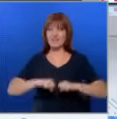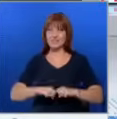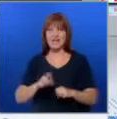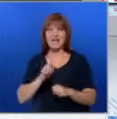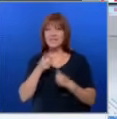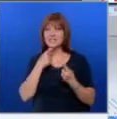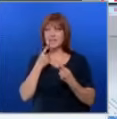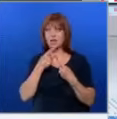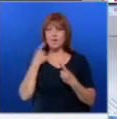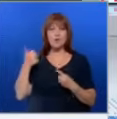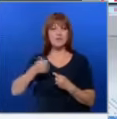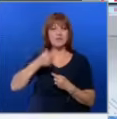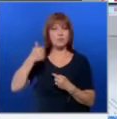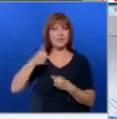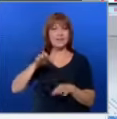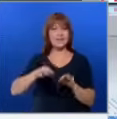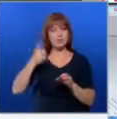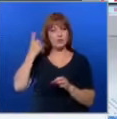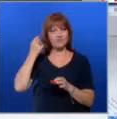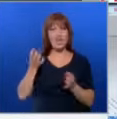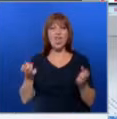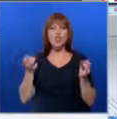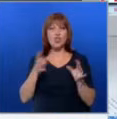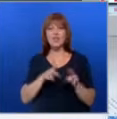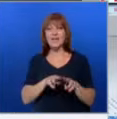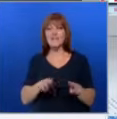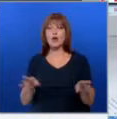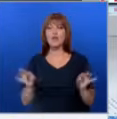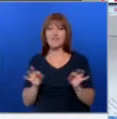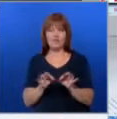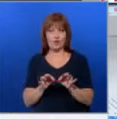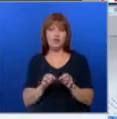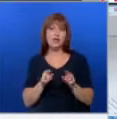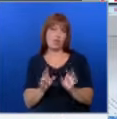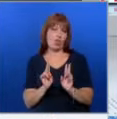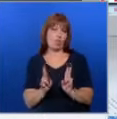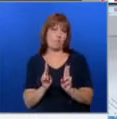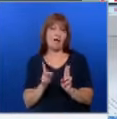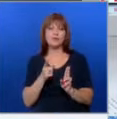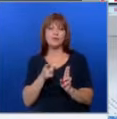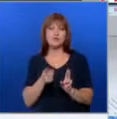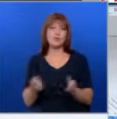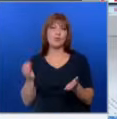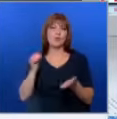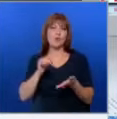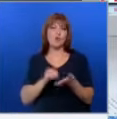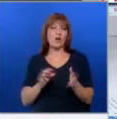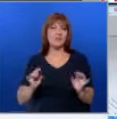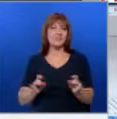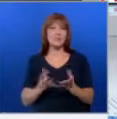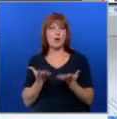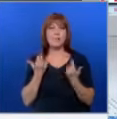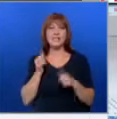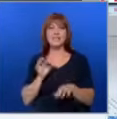за победителите на изборите от вчера, новият Народен фронт, и това е естествено, защото те се появиха в началото на предизборната